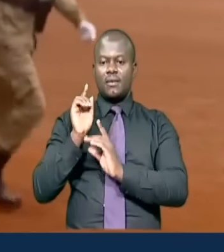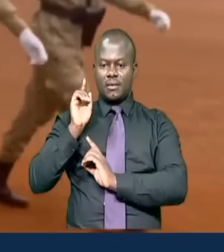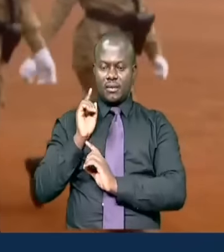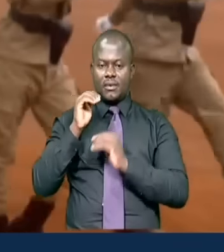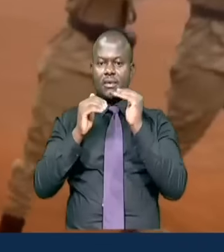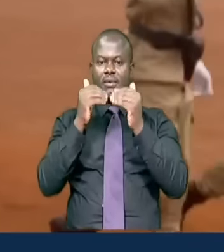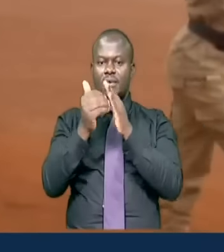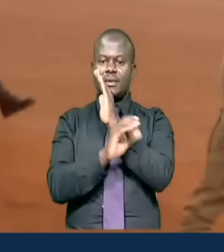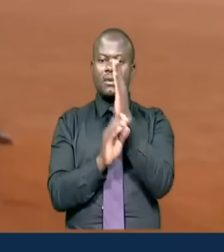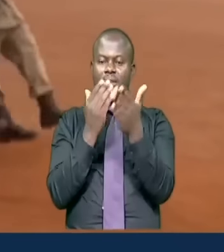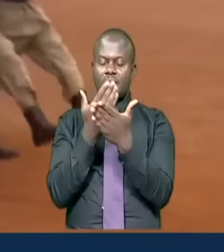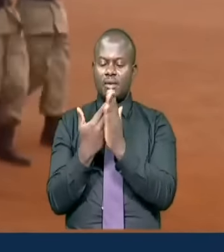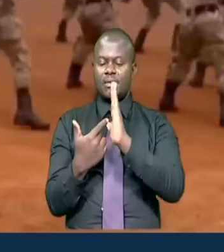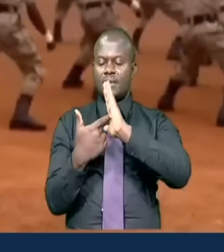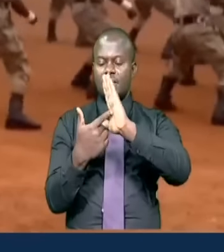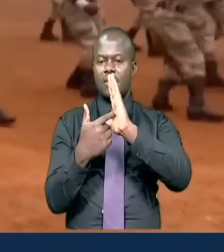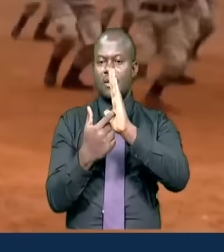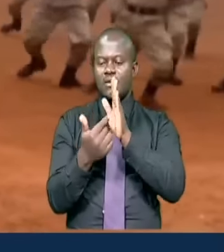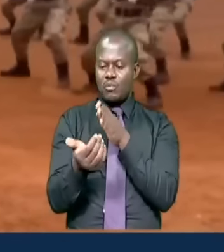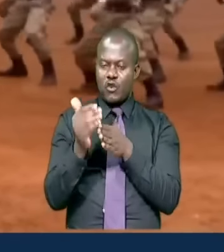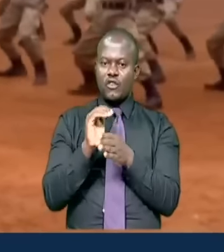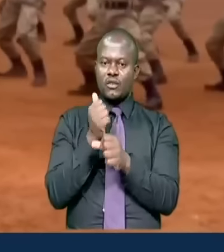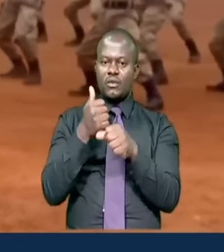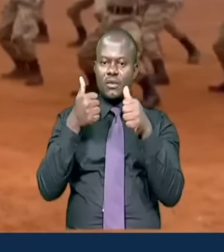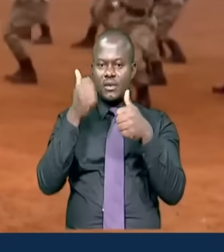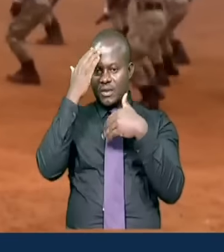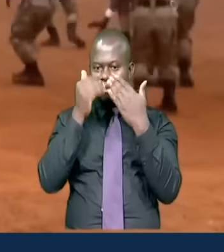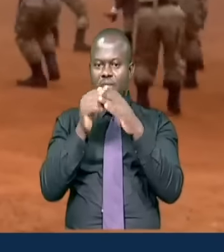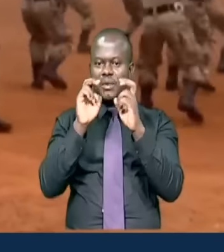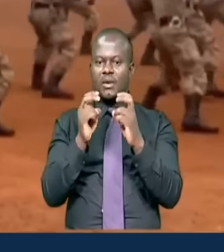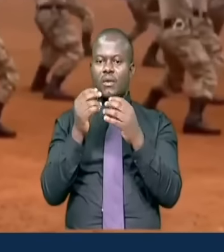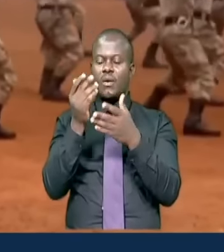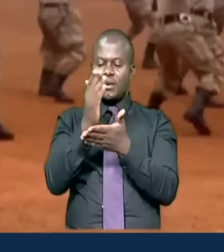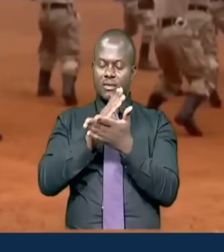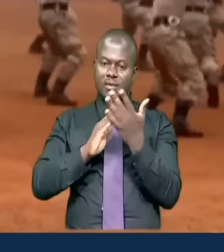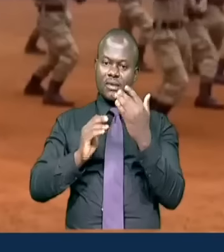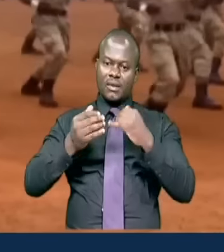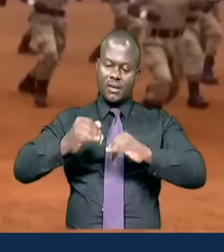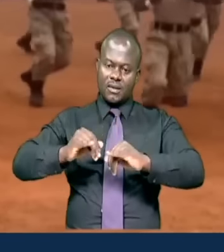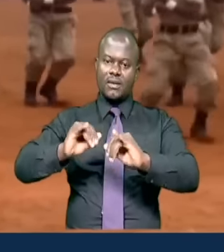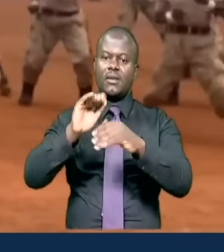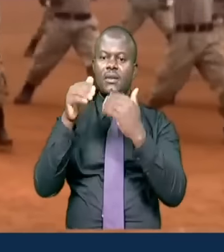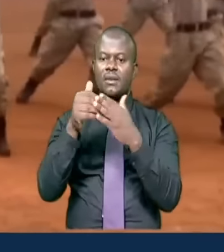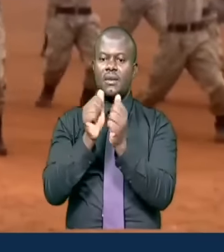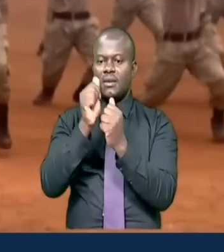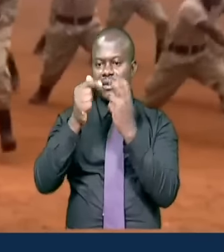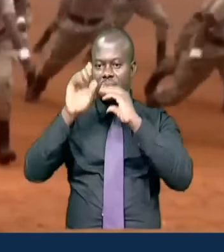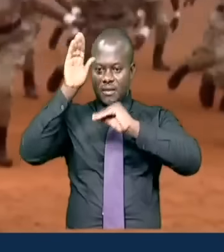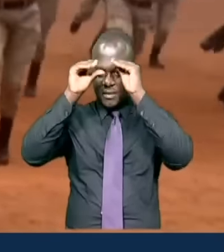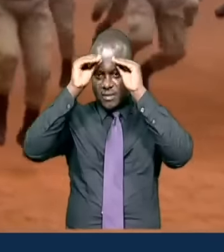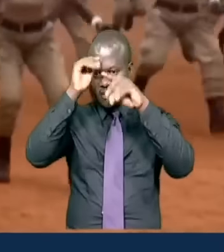Y'umutekano basabye kurangwa n'ubunyamwuga, cyane cyane dore ko hari aho bagiye gushyira mu bikorwa ibyo bize, ariko